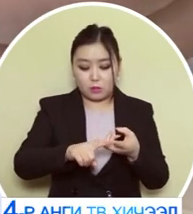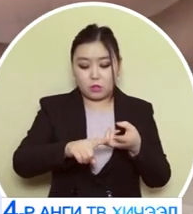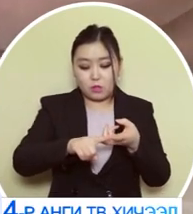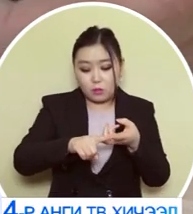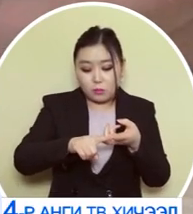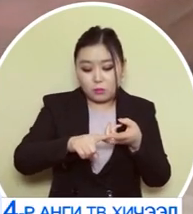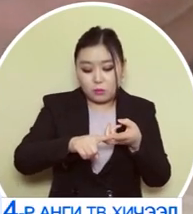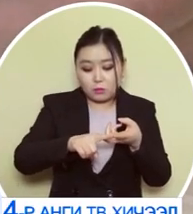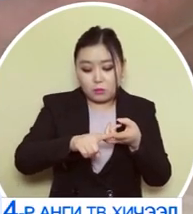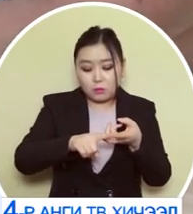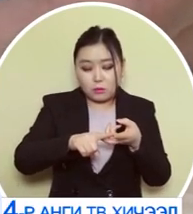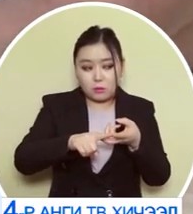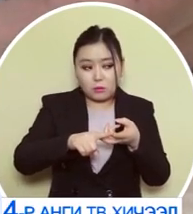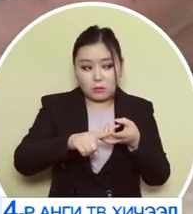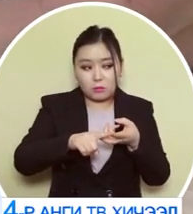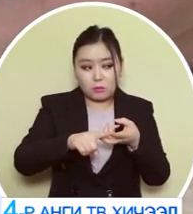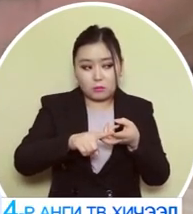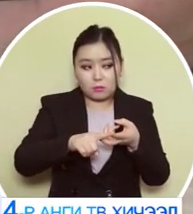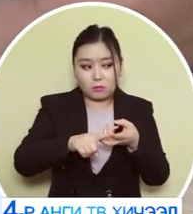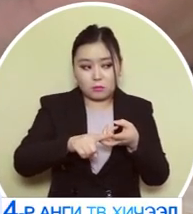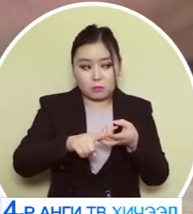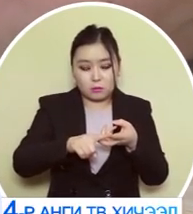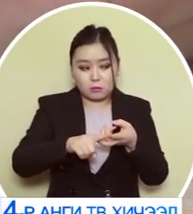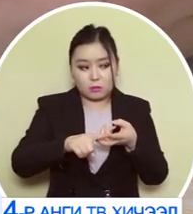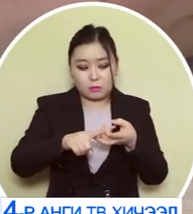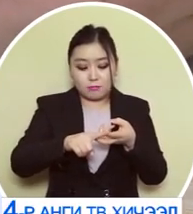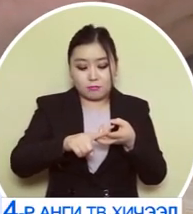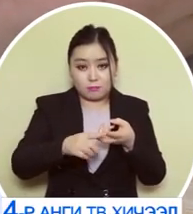Енді электр шамын ауыстырып жалғап көрейік.